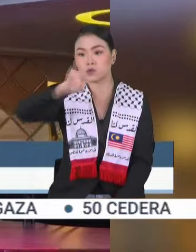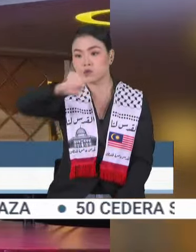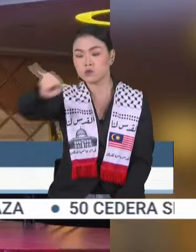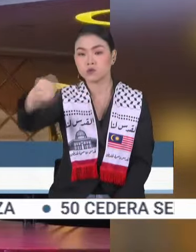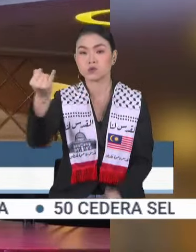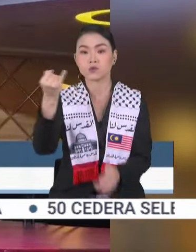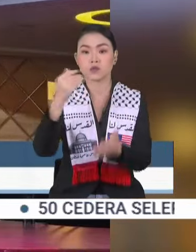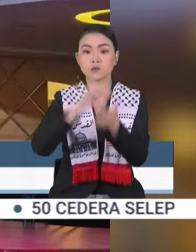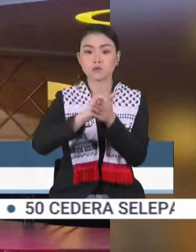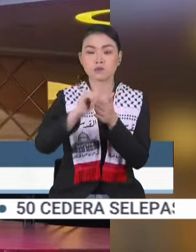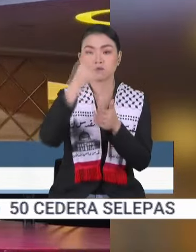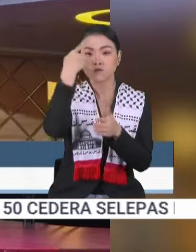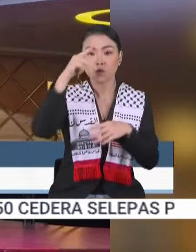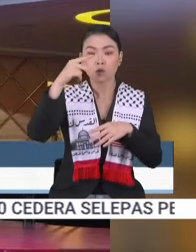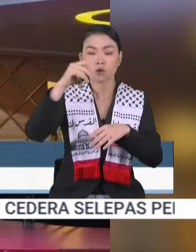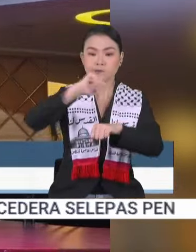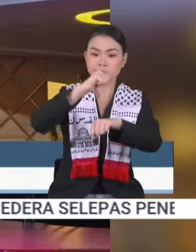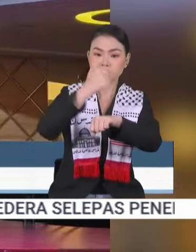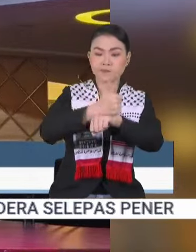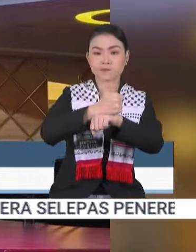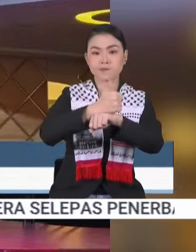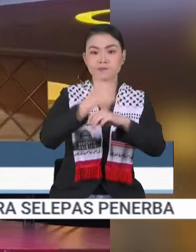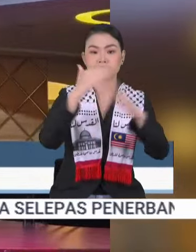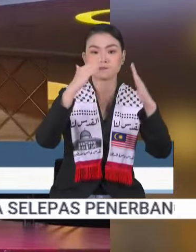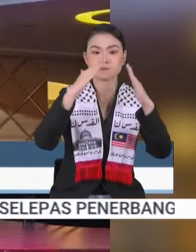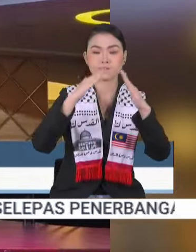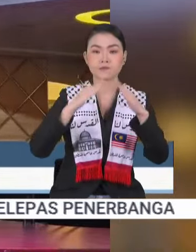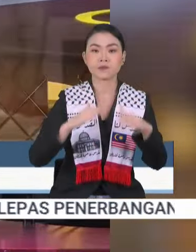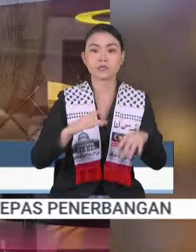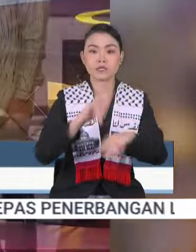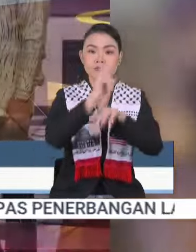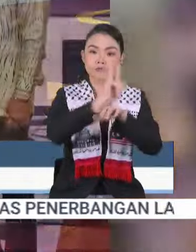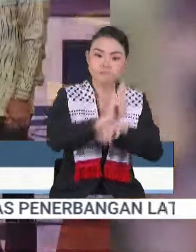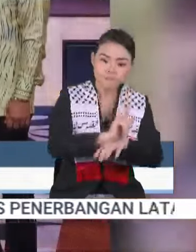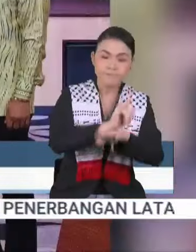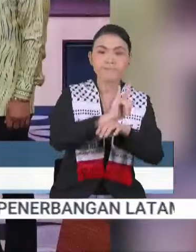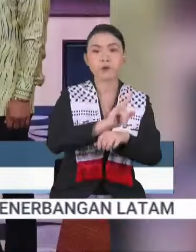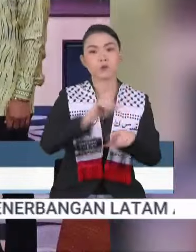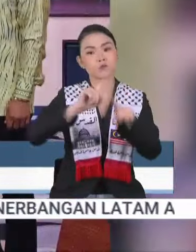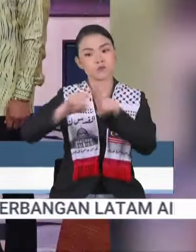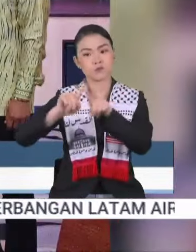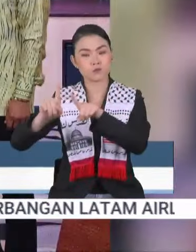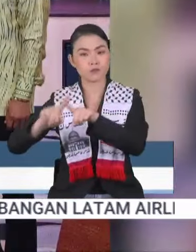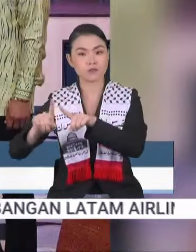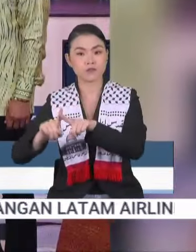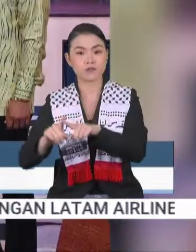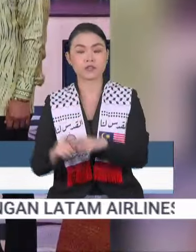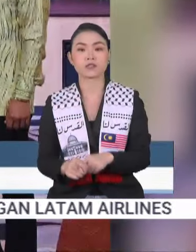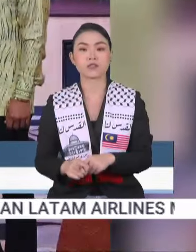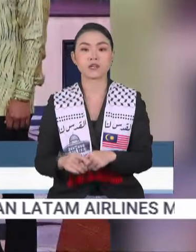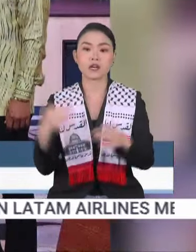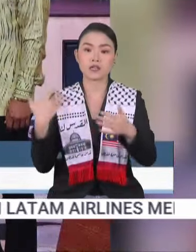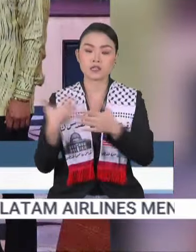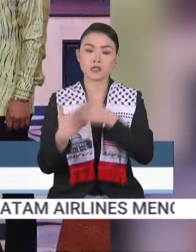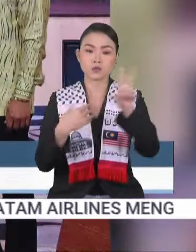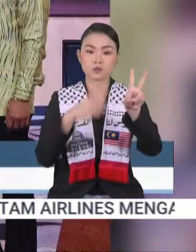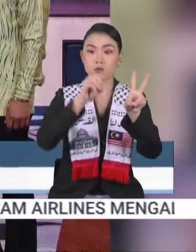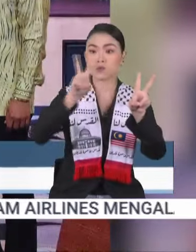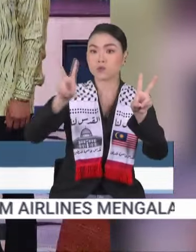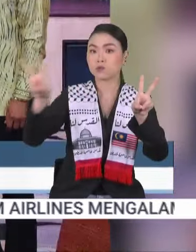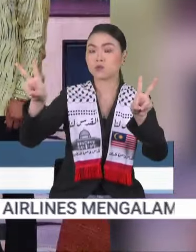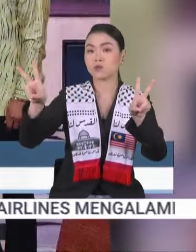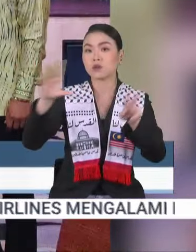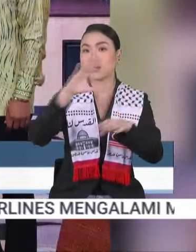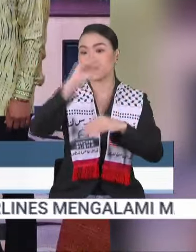juta untuk pembinaan rumah ibadat baharu dari 2017 hingga 2022 selain tambahan 20